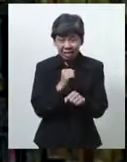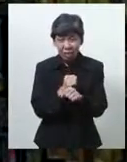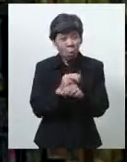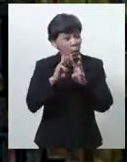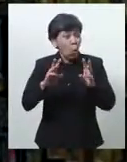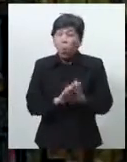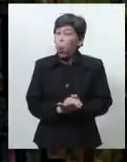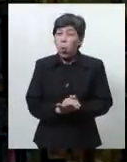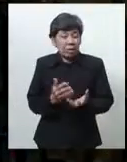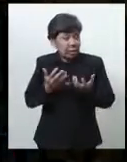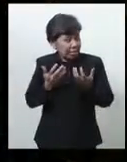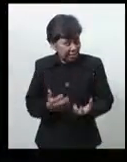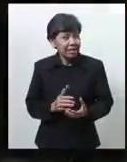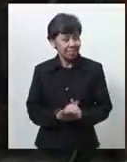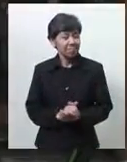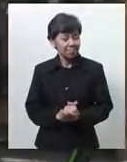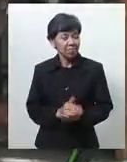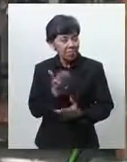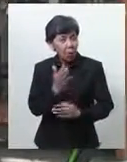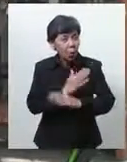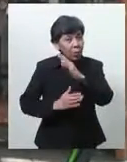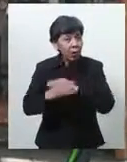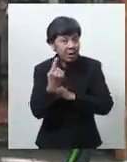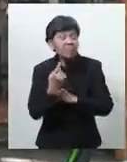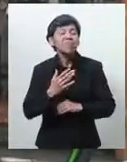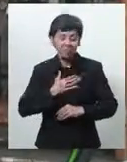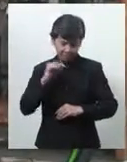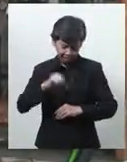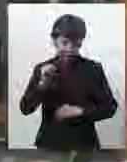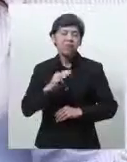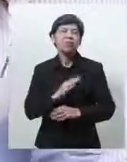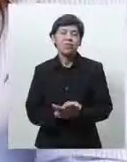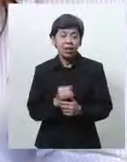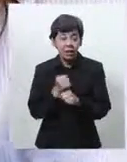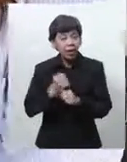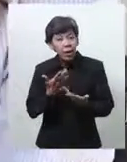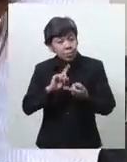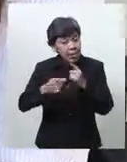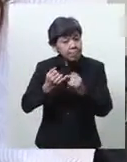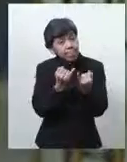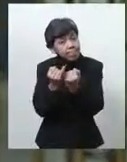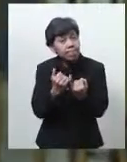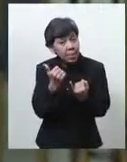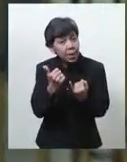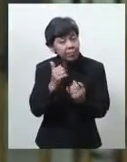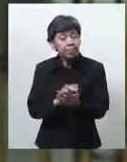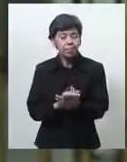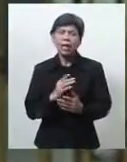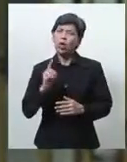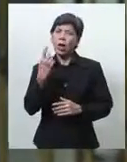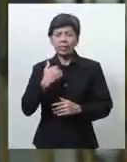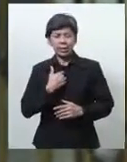านที่เว็บไซต์เขาก็เยอะพออยู่แล้ว เรียกได้ว่าเราเป็นคนพิการคนเดียวในนี้ป่ะคะ ใช่ครับผมใช่ครับ แล้วร่วมงานกับเพื่อนร่วมงานเป็นไงบ้างคะ ก็ตอนแ